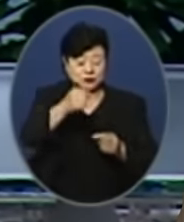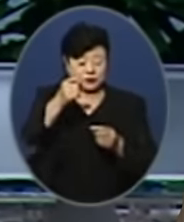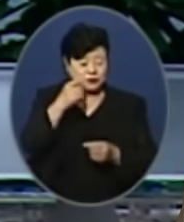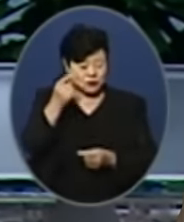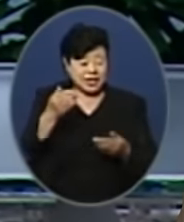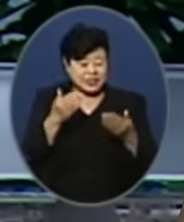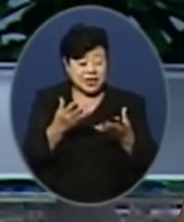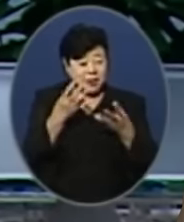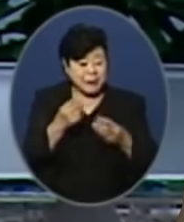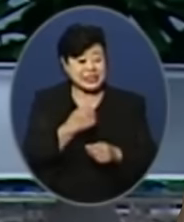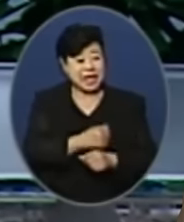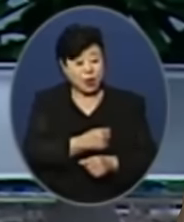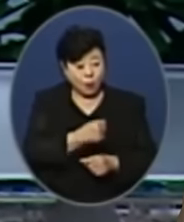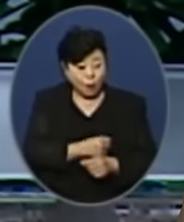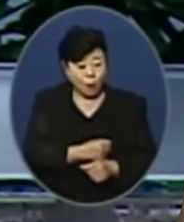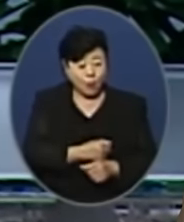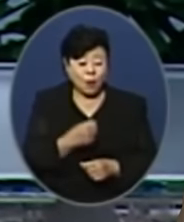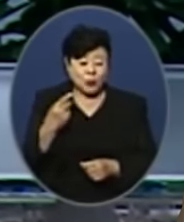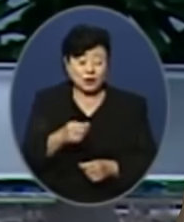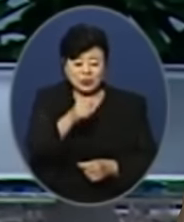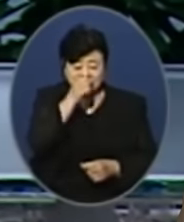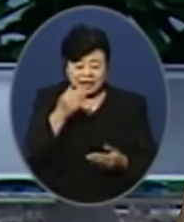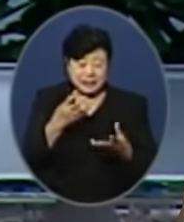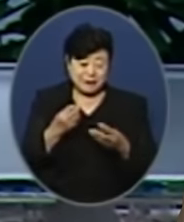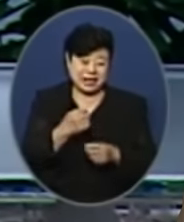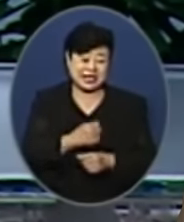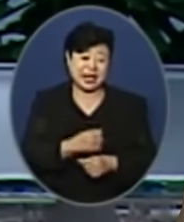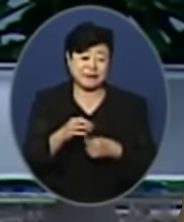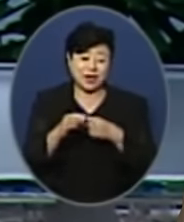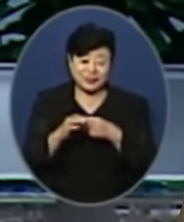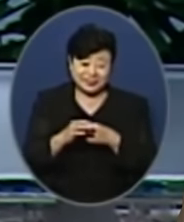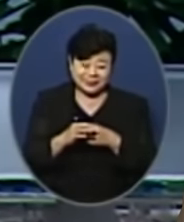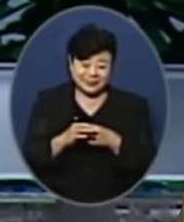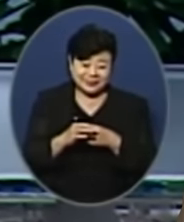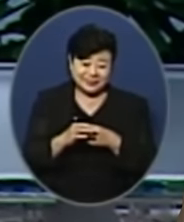훌륭한 일을 많이 하고 선한 일을 많이 하면